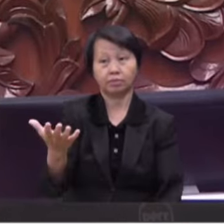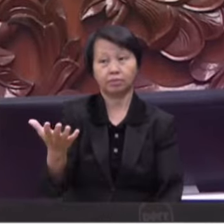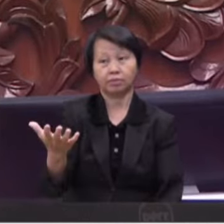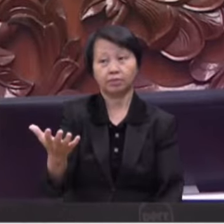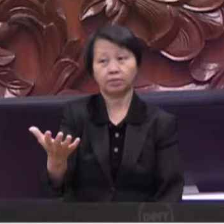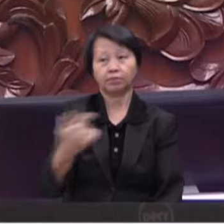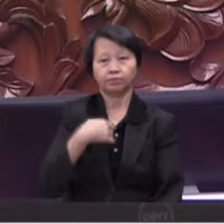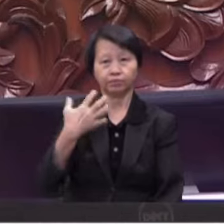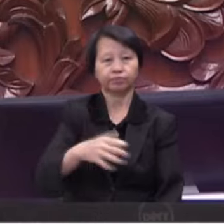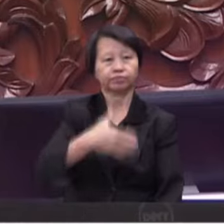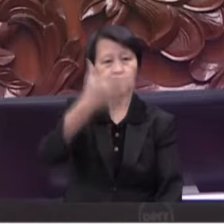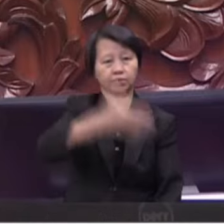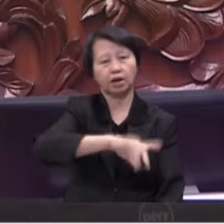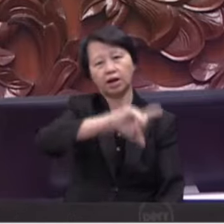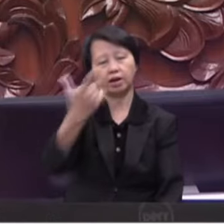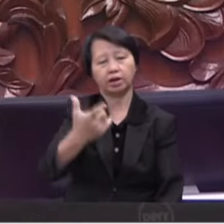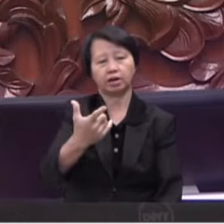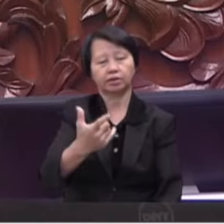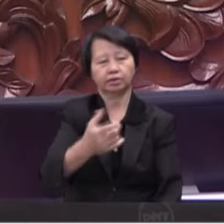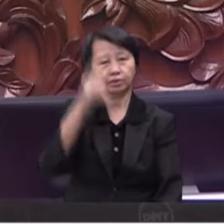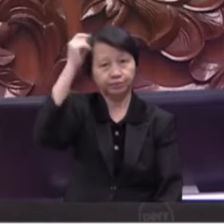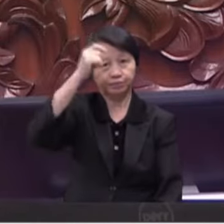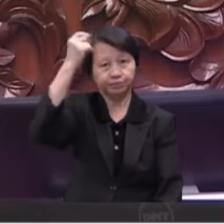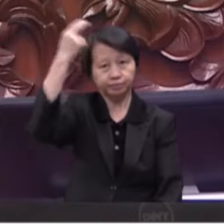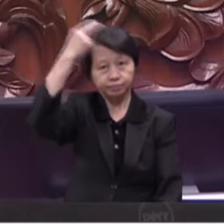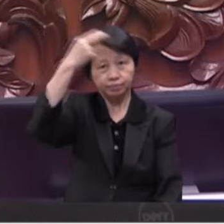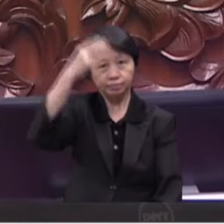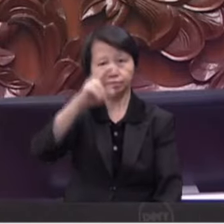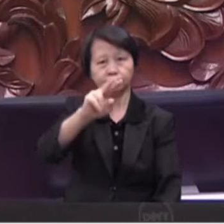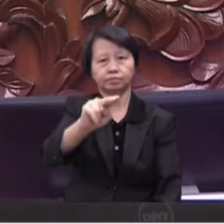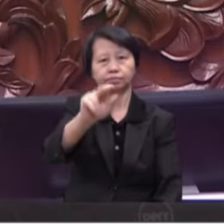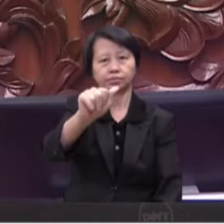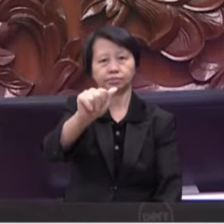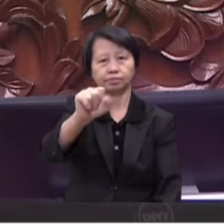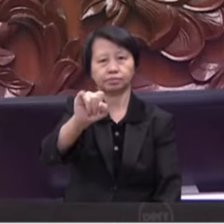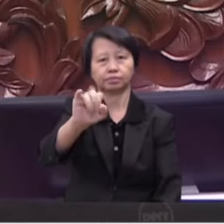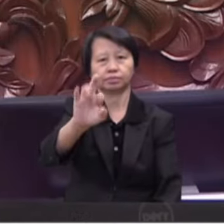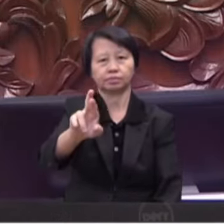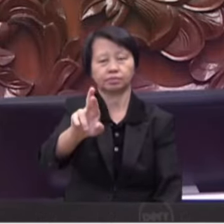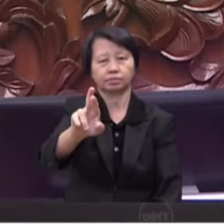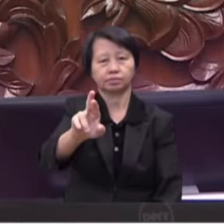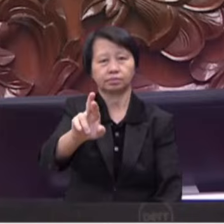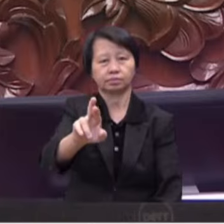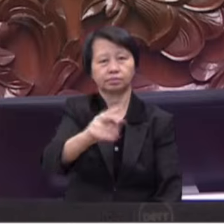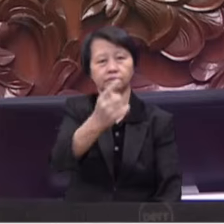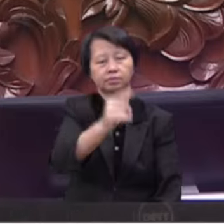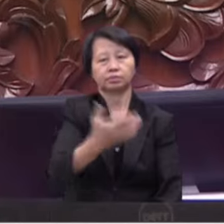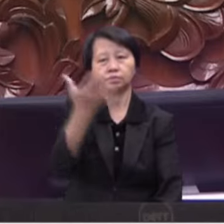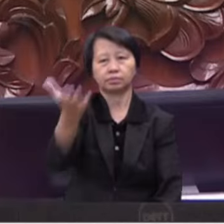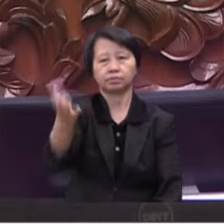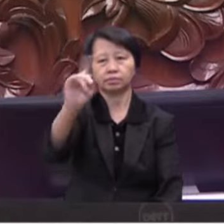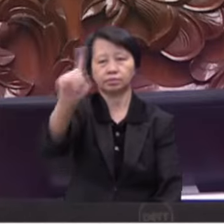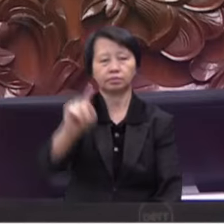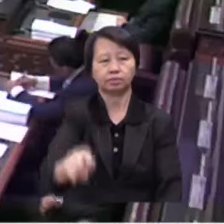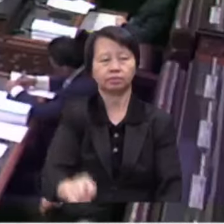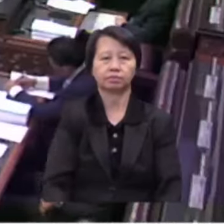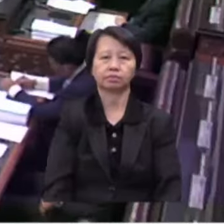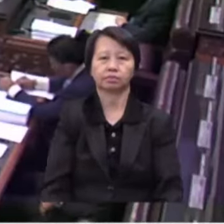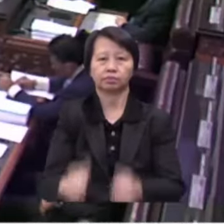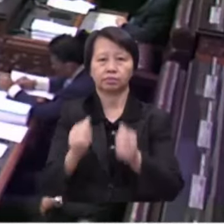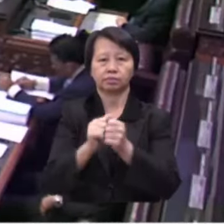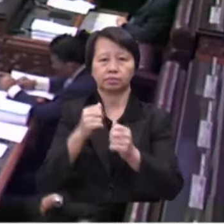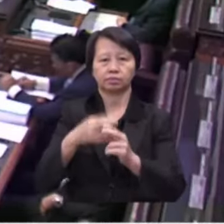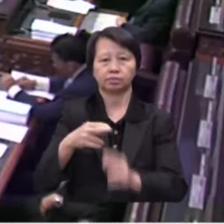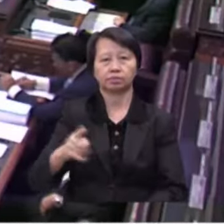saya jemput Tuan Haji Abdul Nasir bin Haji Idris untuk mengumpulkan sholat Bismillahirrahmanirrahim